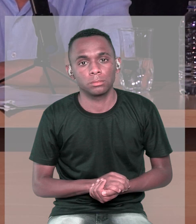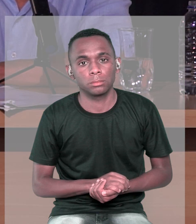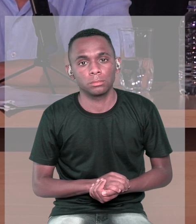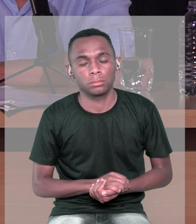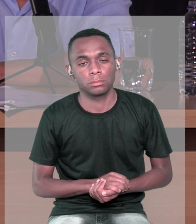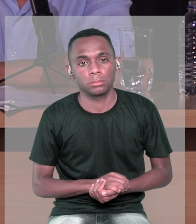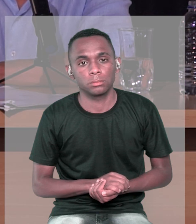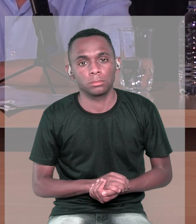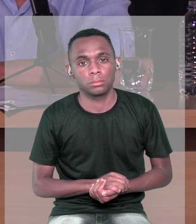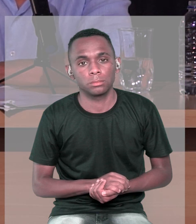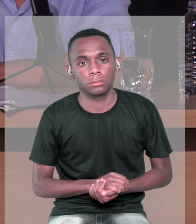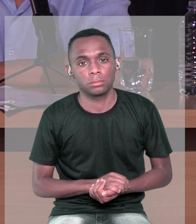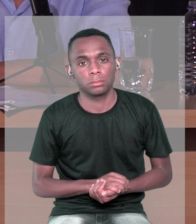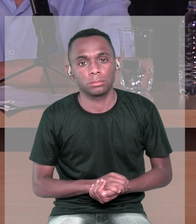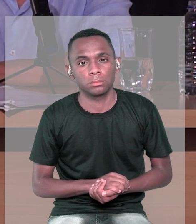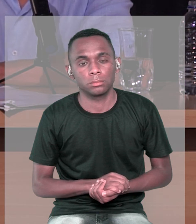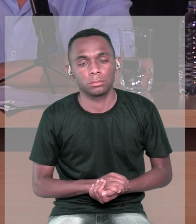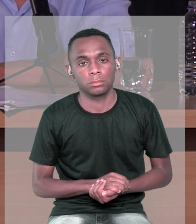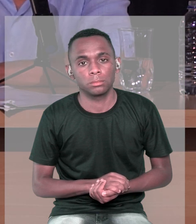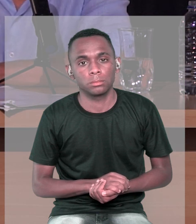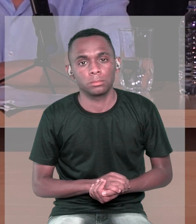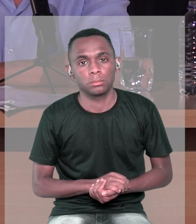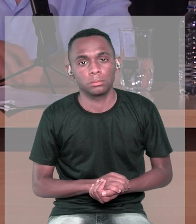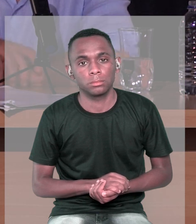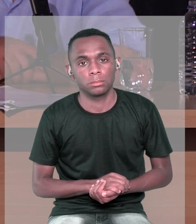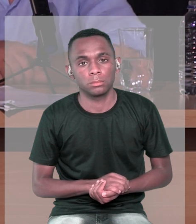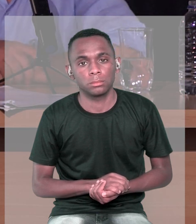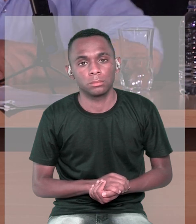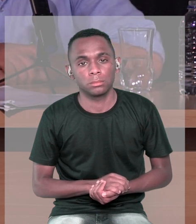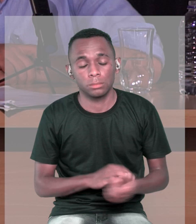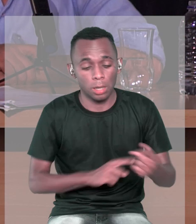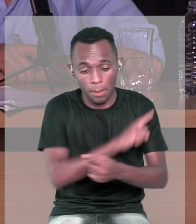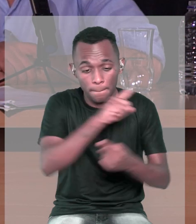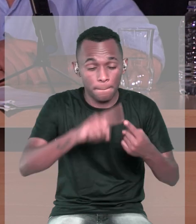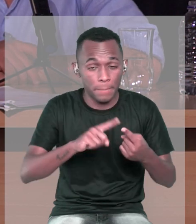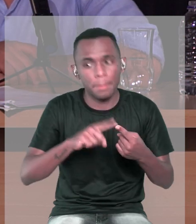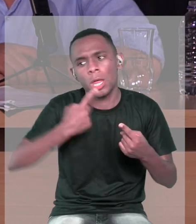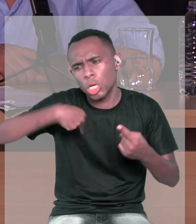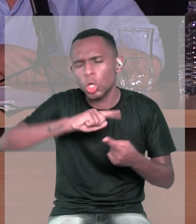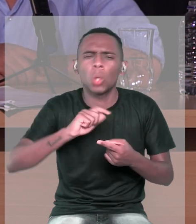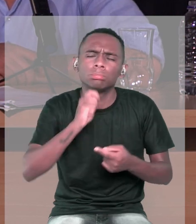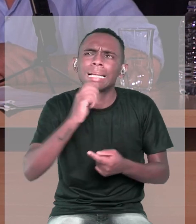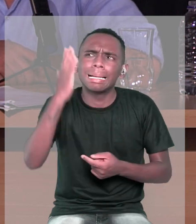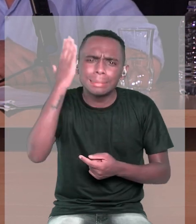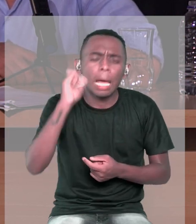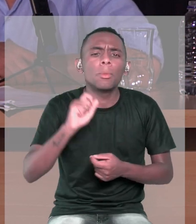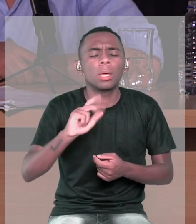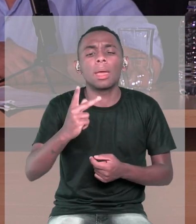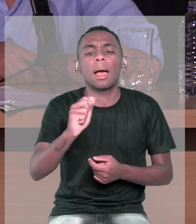savons que le fait d'occuper un espace. A primeira questão é, a gente ainda sabe o que é